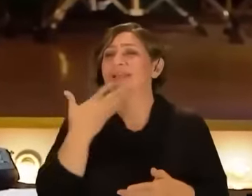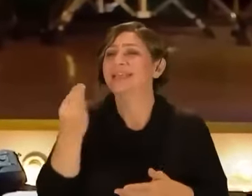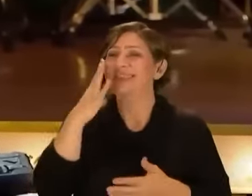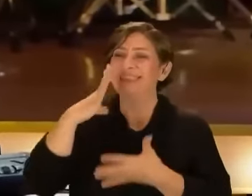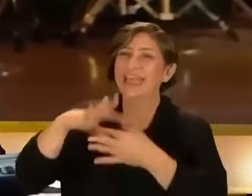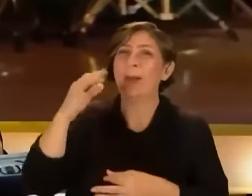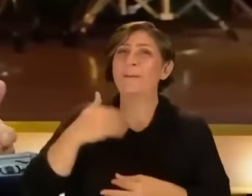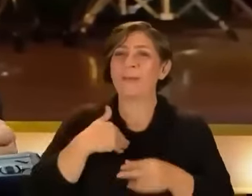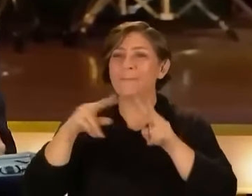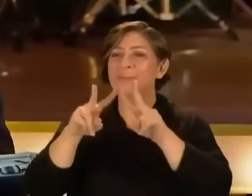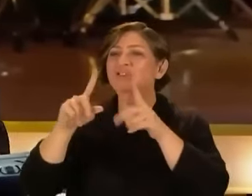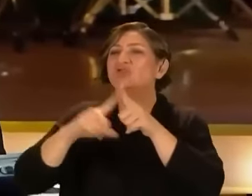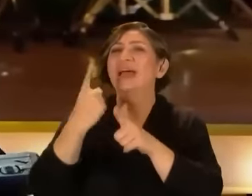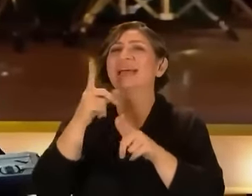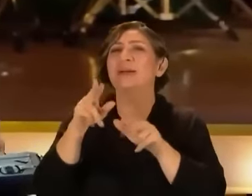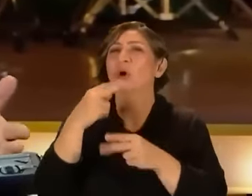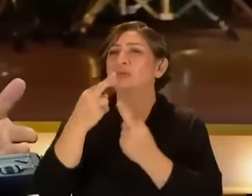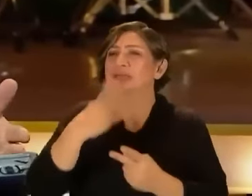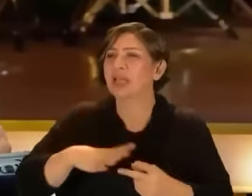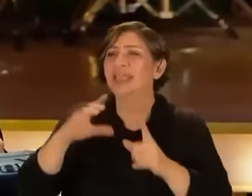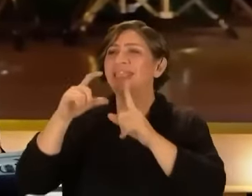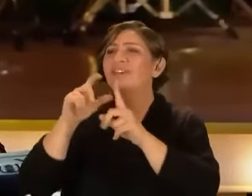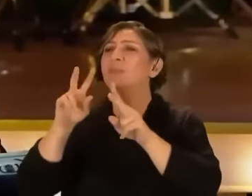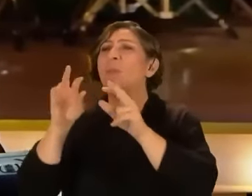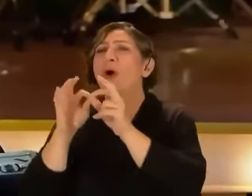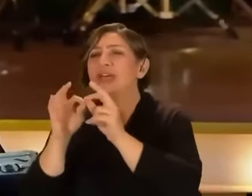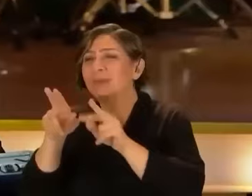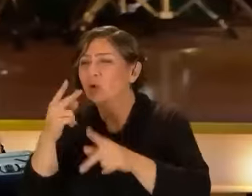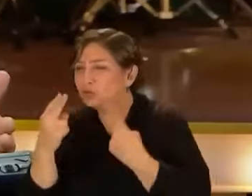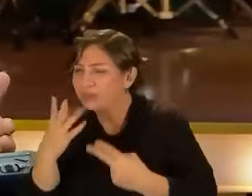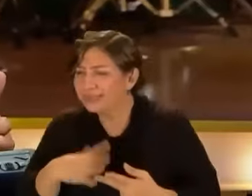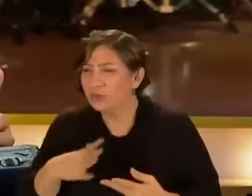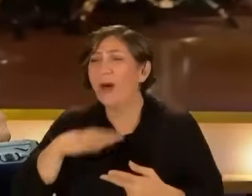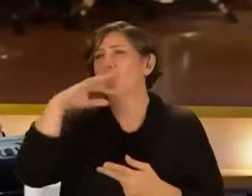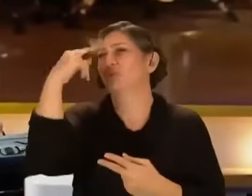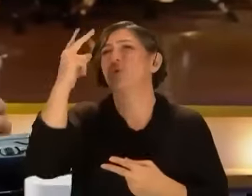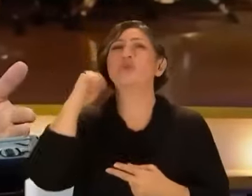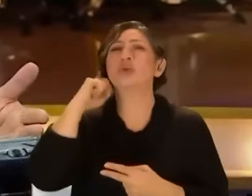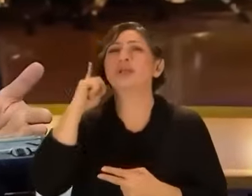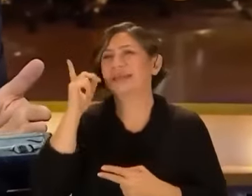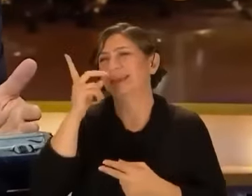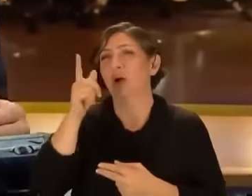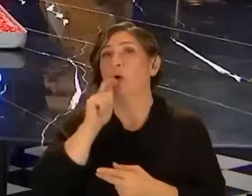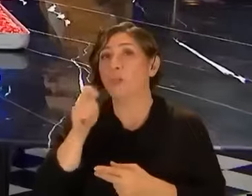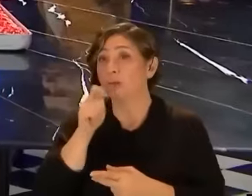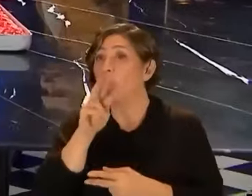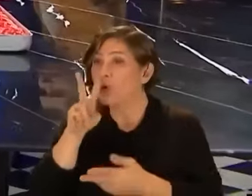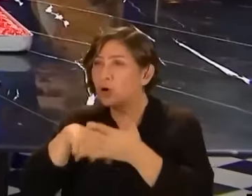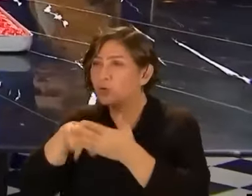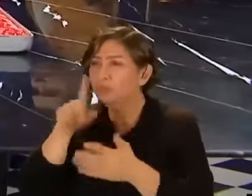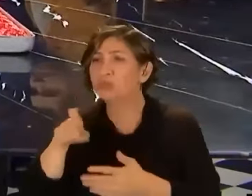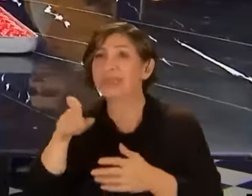insanlarla ilgili. Ben Mick Jagger gibi konuşmanızı istiyorum. David Bowie gibi konuşmanızı istiyorum. Başka insanlar hiç Mick Jagger röportajı okuyabilir